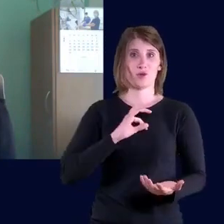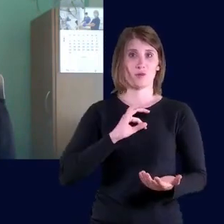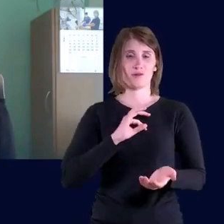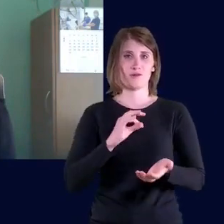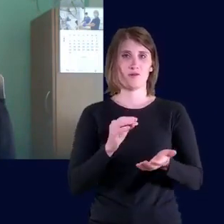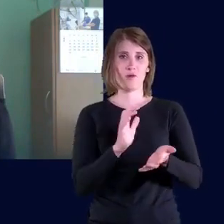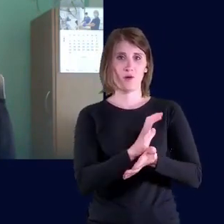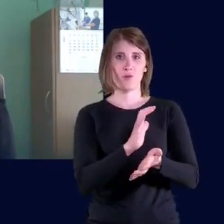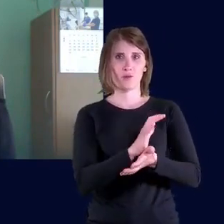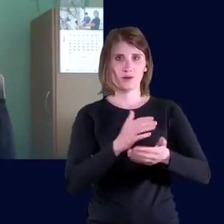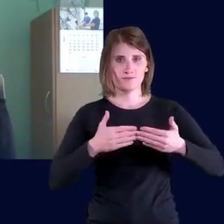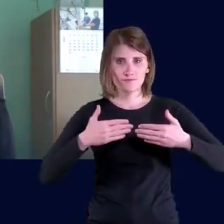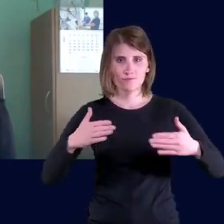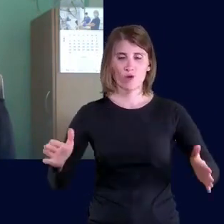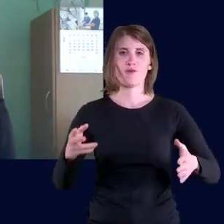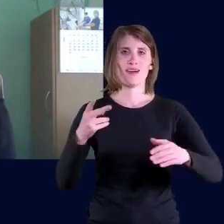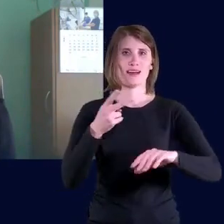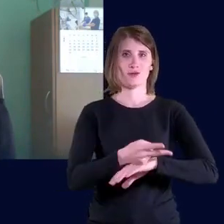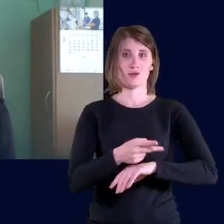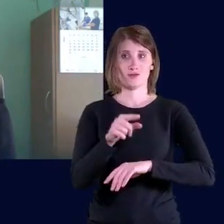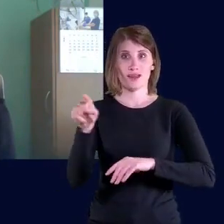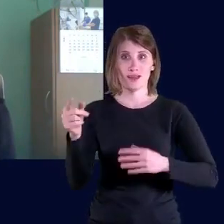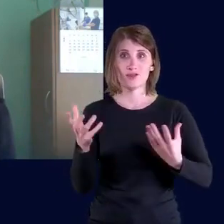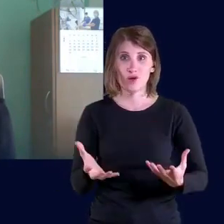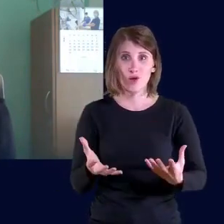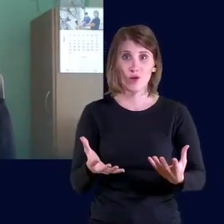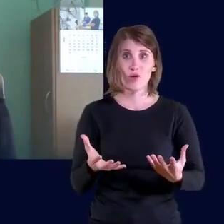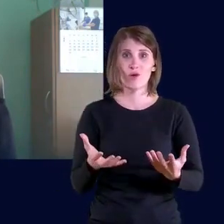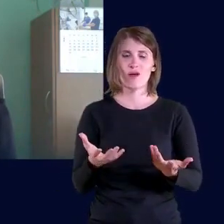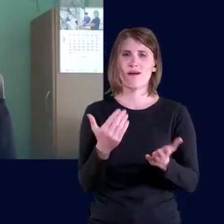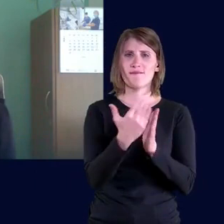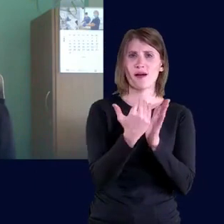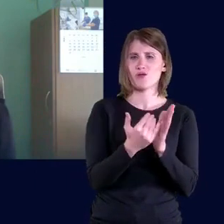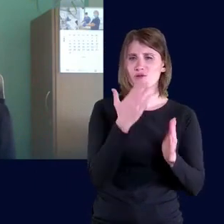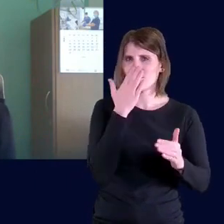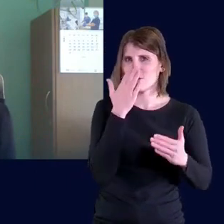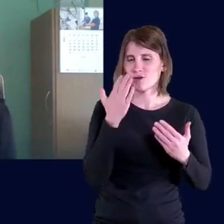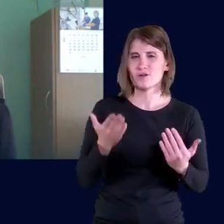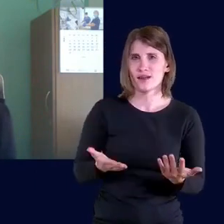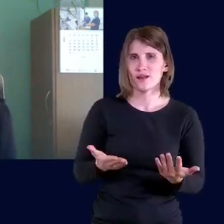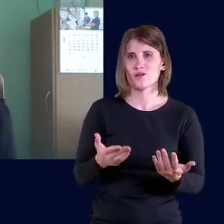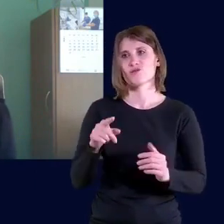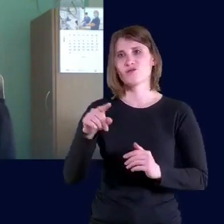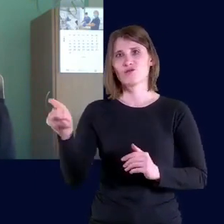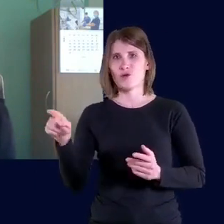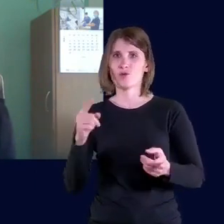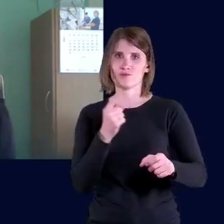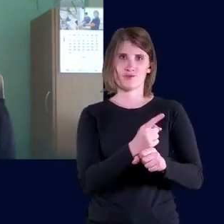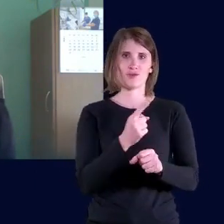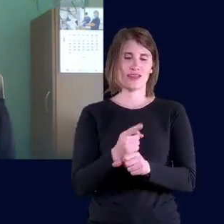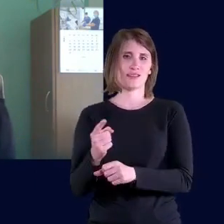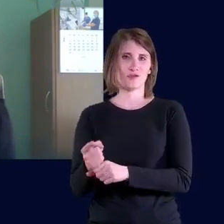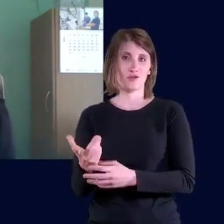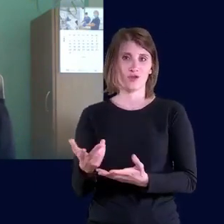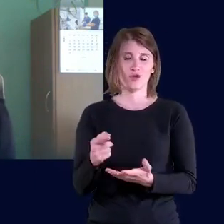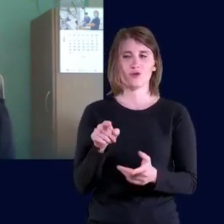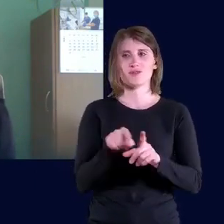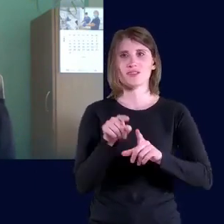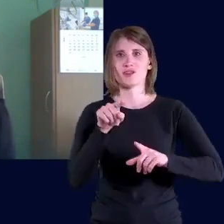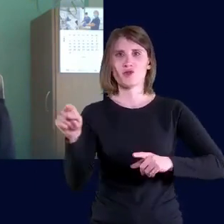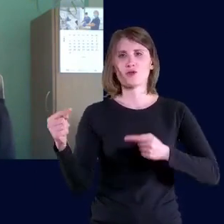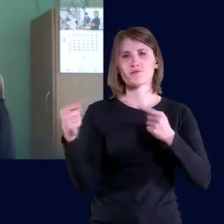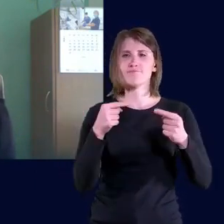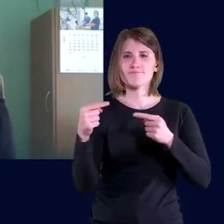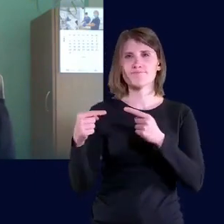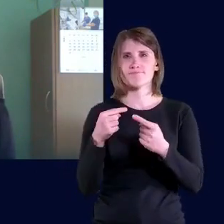udostępnić otwartym dostępie kiedy i na jakich warunkach i też od nich zależy jak dogadają się